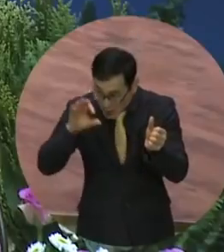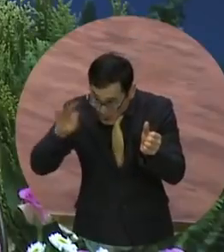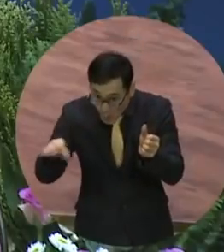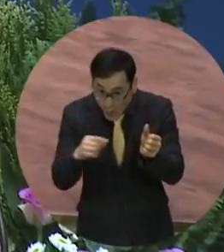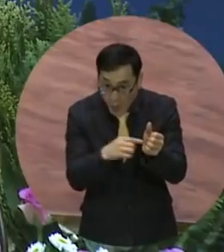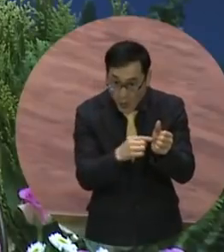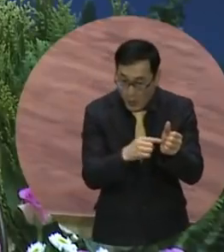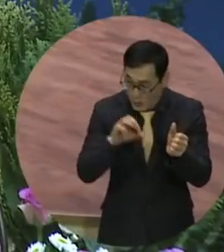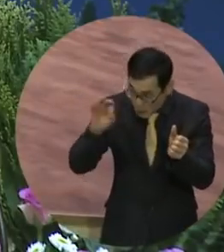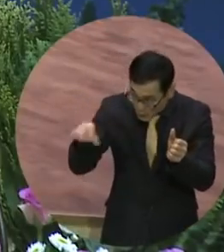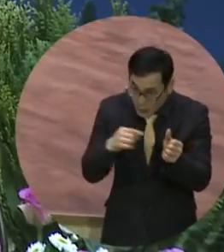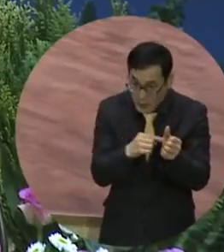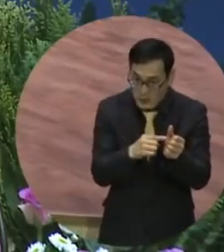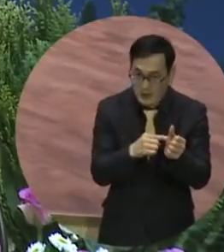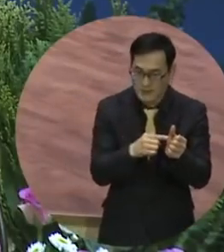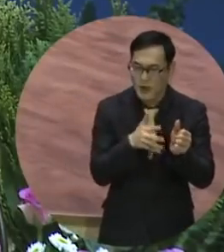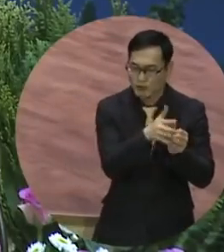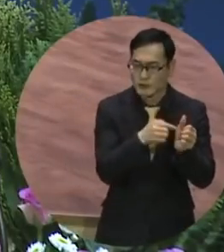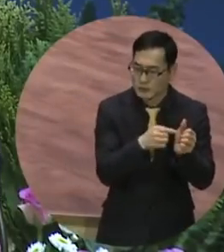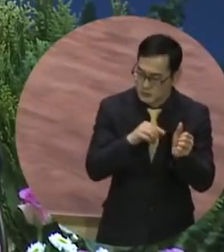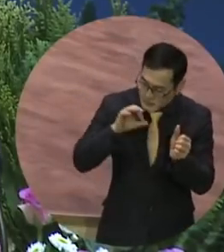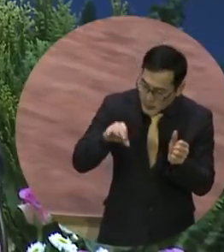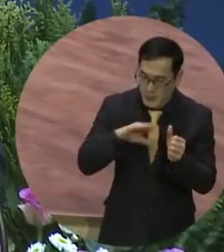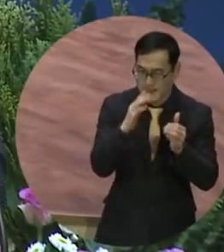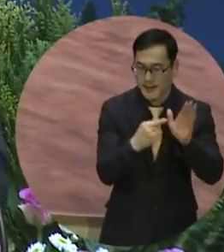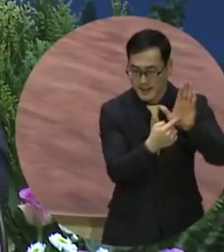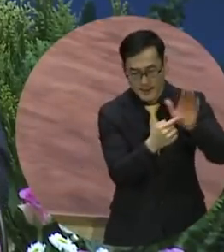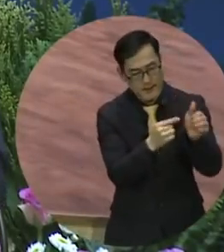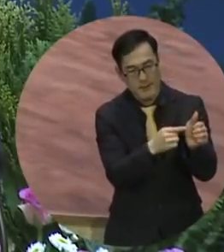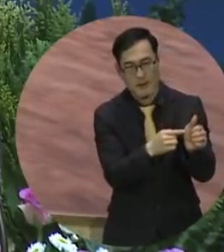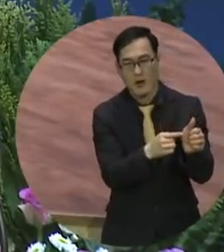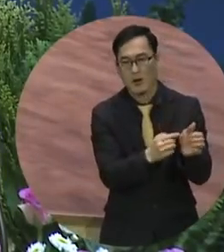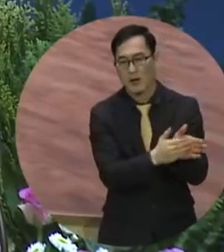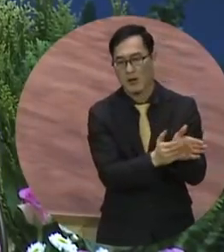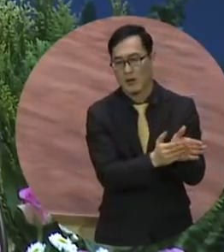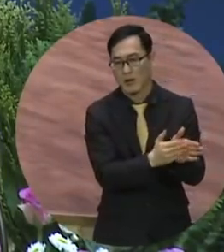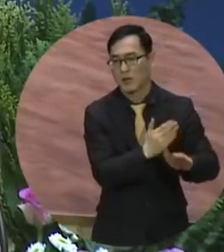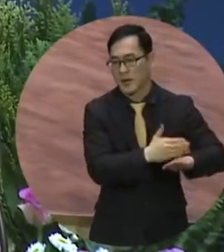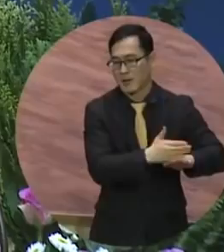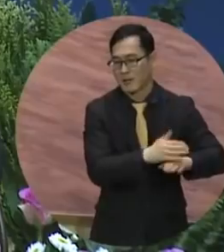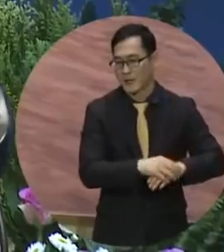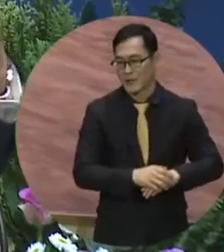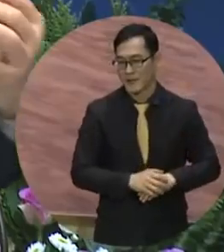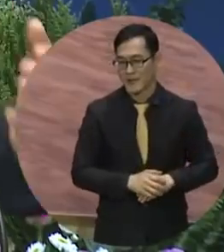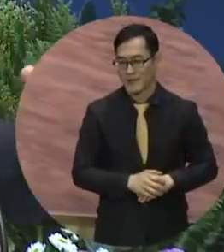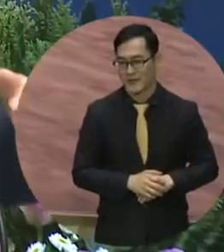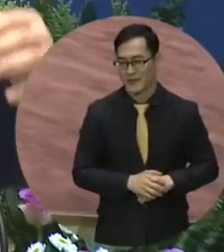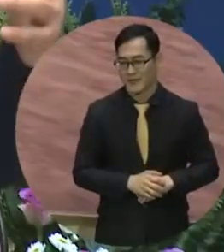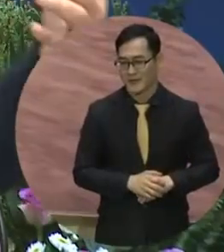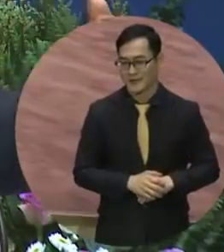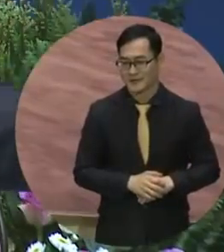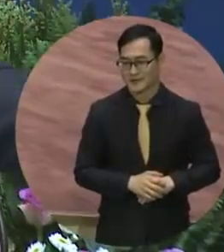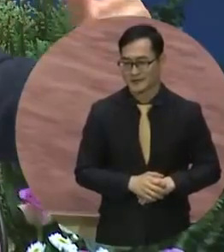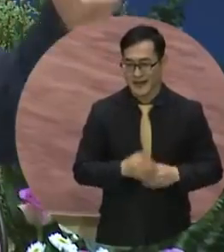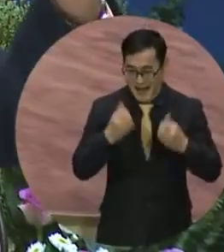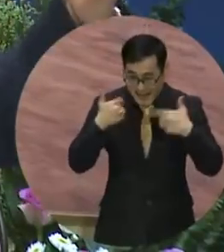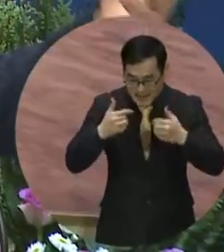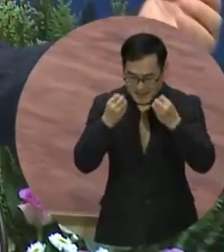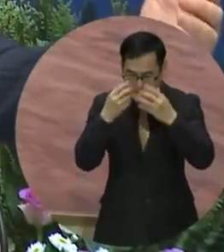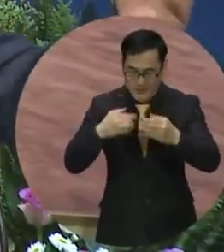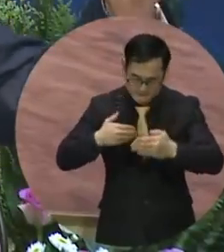감사해요. 이 성령의 역사 아닙니까? 그래서 우리가 틀에 잡혀있지 말고 날마다 새롭게